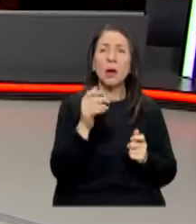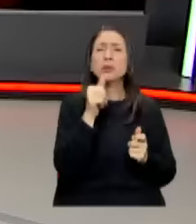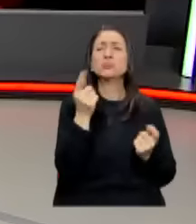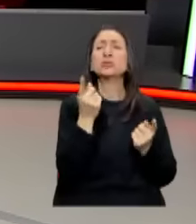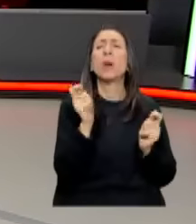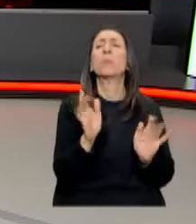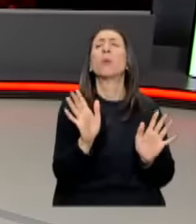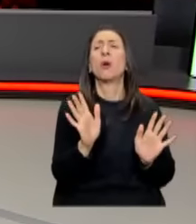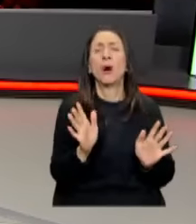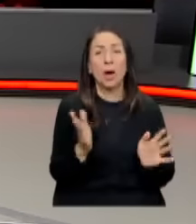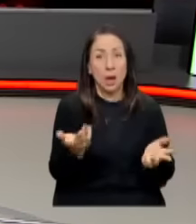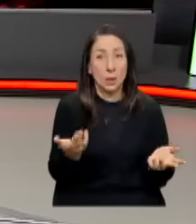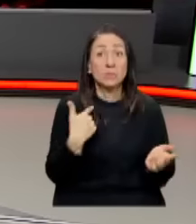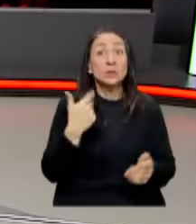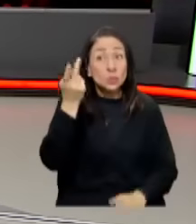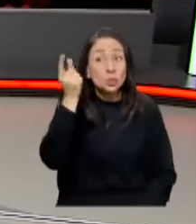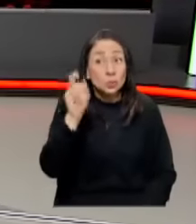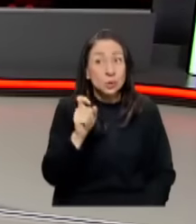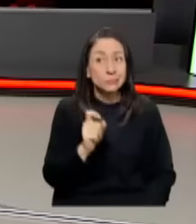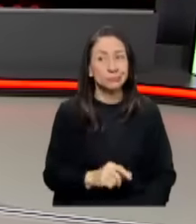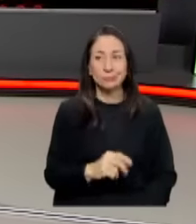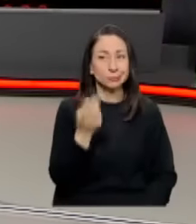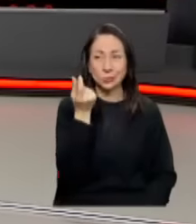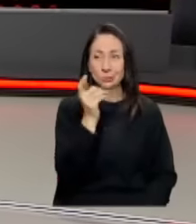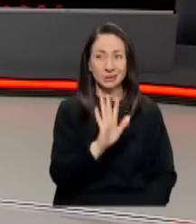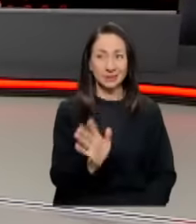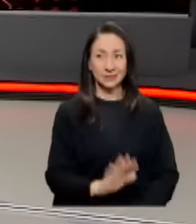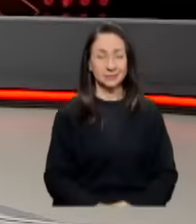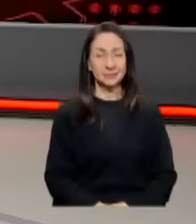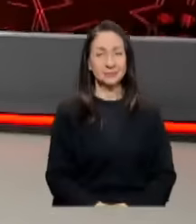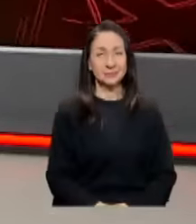oralı değiller. Ama biz unuttuk mu? Hayır, unutmadık.